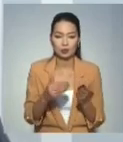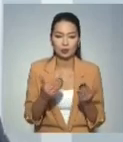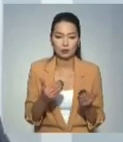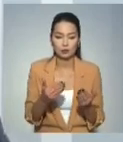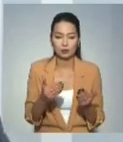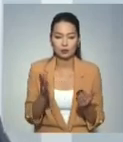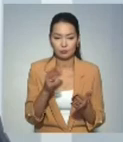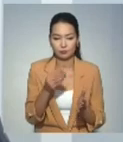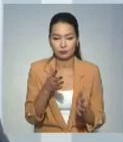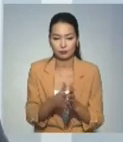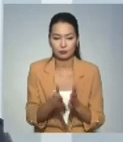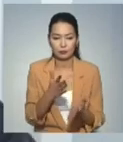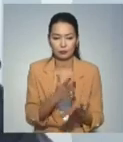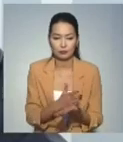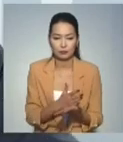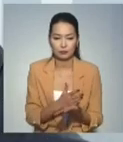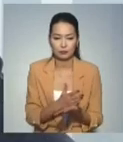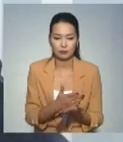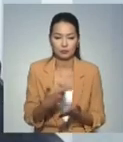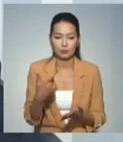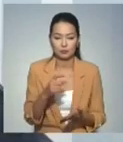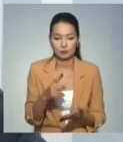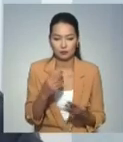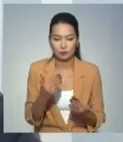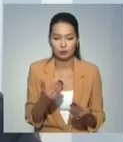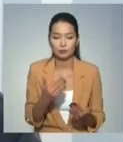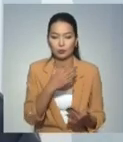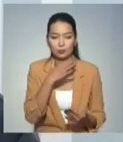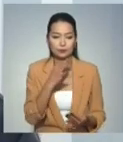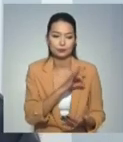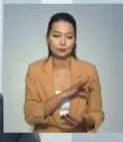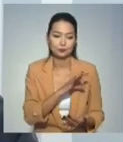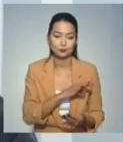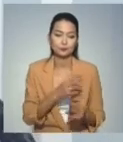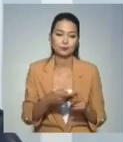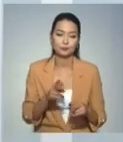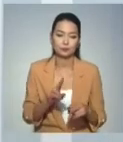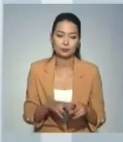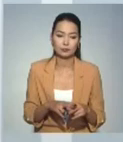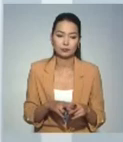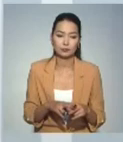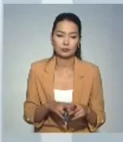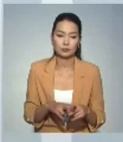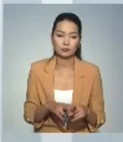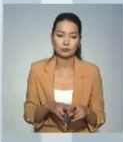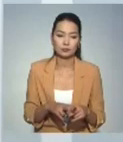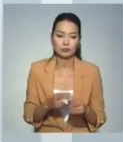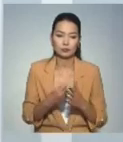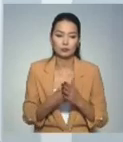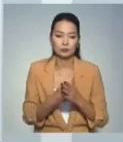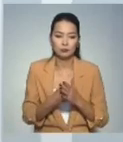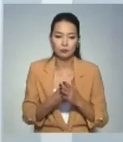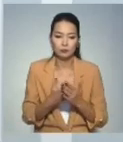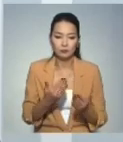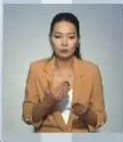үстіне шығып кеттік. Газдың расходы көп, сондықтан давление ола